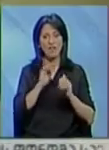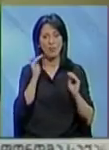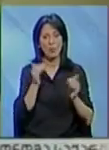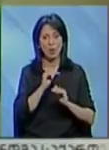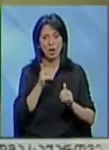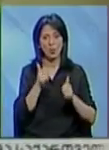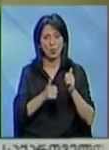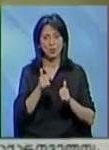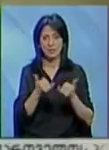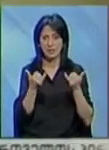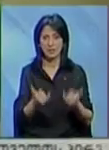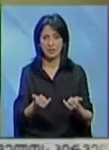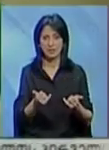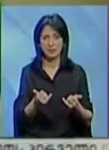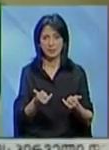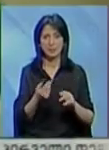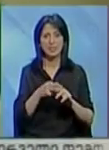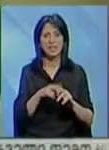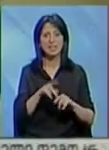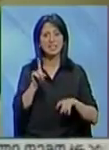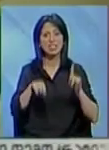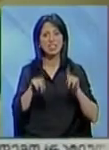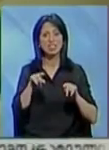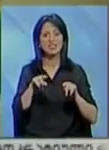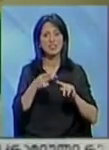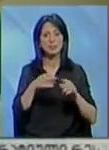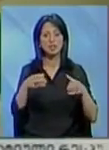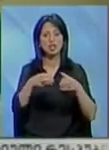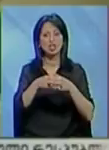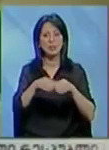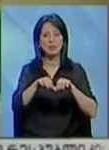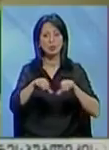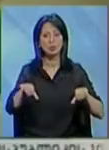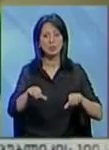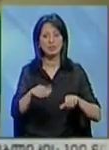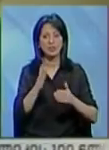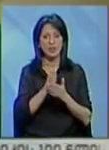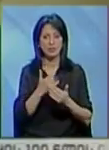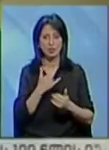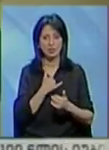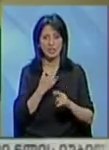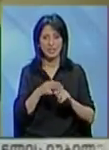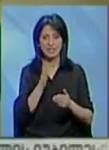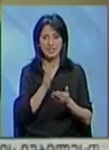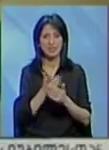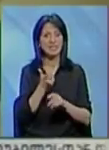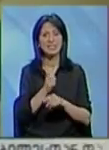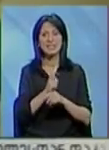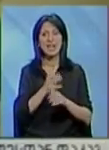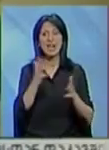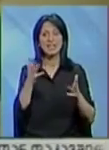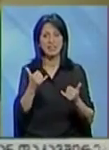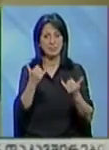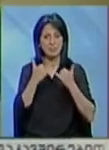კონკურსი, დღეს ეს ისუათია იმ შემადგენლობით ჟიურის, რომელიც გვყავს ჩვენ. ეს არის ძალიან